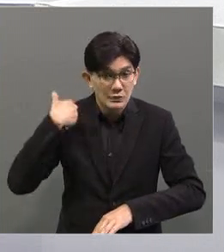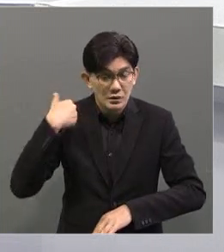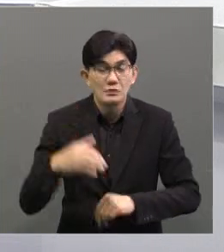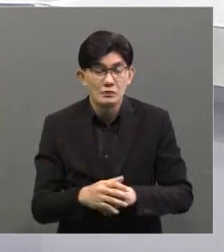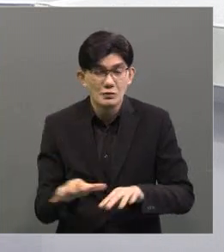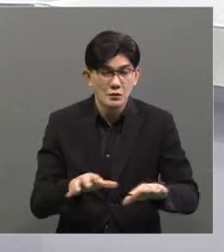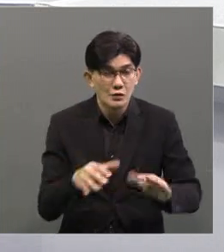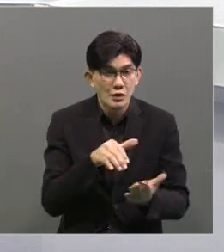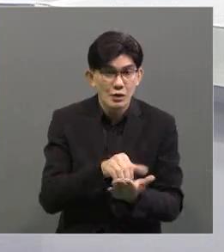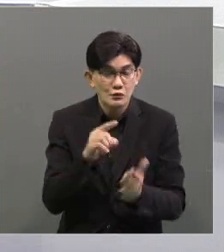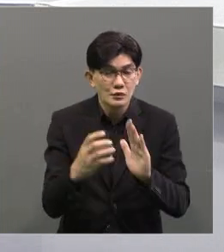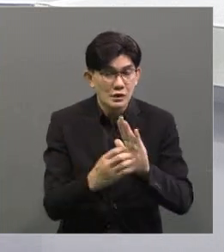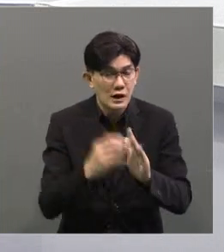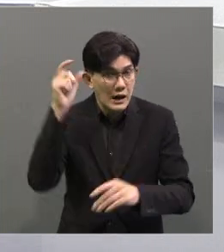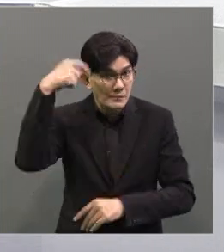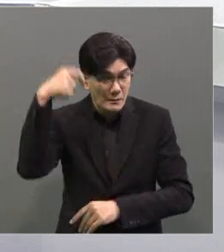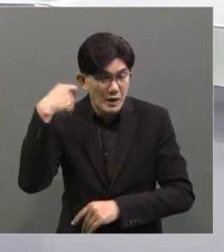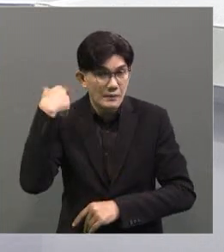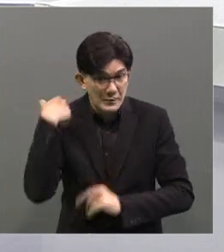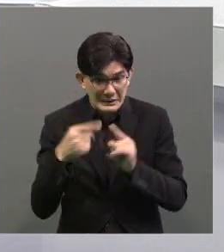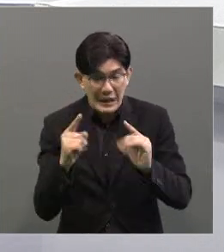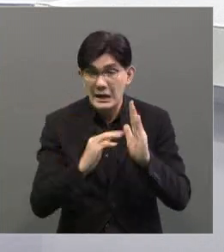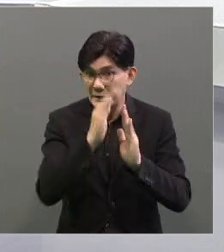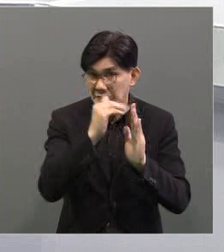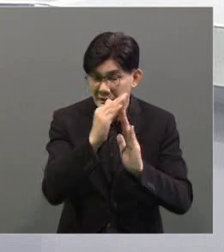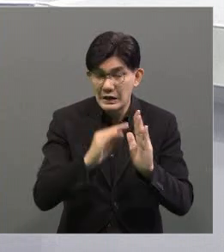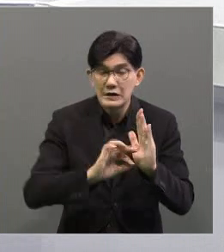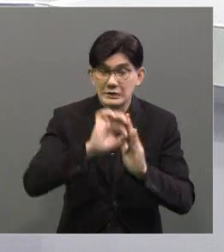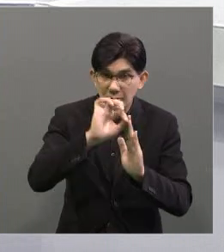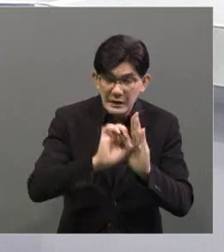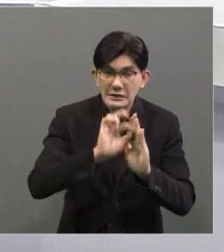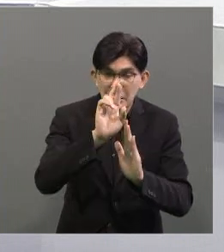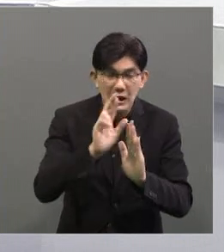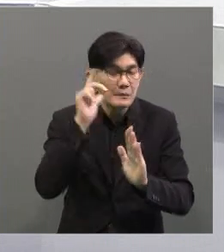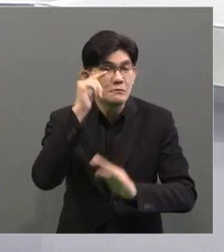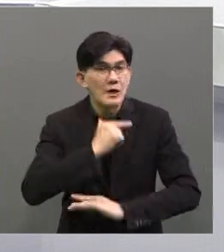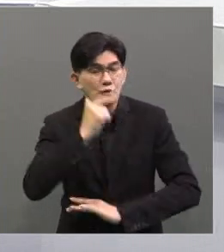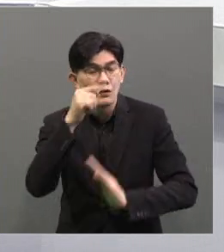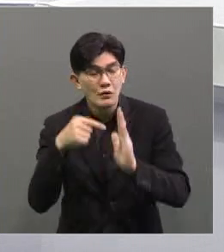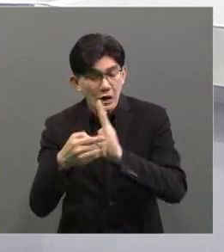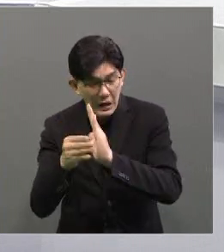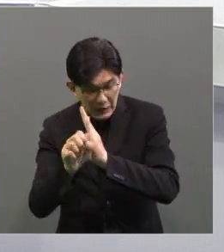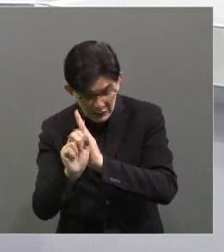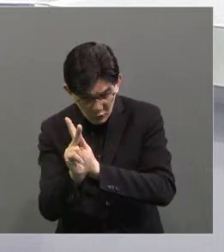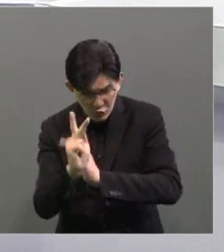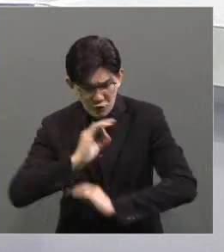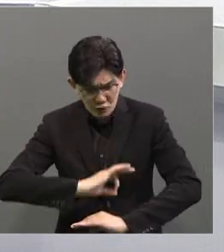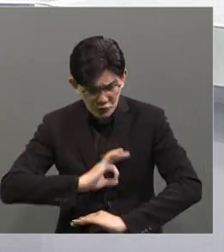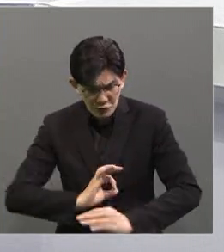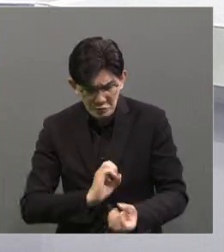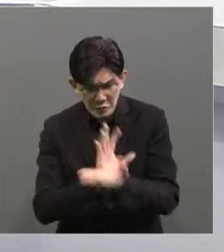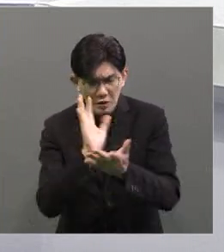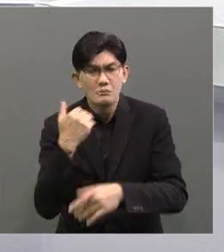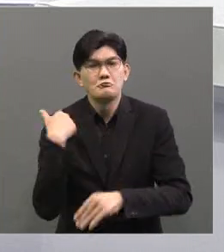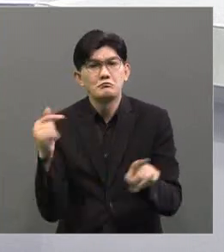ะเทือนศูนย์กลางอยู่ที่เมียนมาก็ตามนะแต่ว่าพื้นที่ภาคเหนือของไทยเชียงใหม่เชียงรายแม่ฮ่องสอนเนี่ยไปถึงสกลนครเนี่ยได้รับผลกระทบแม้